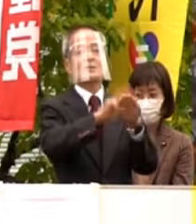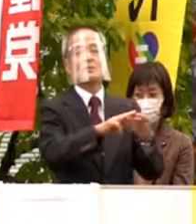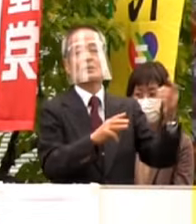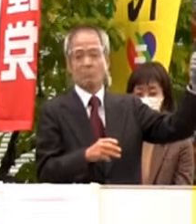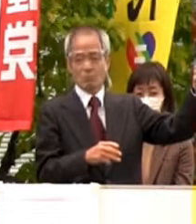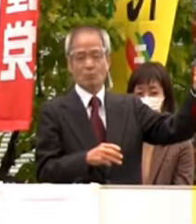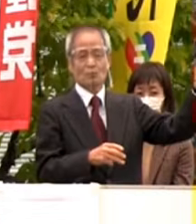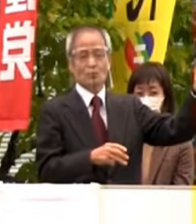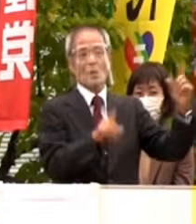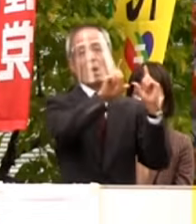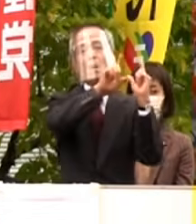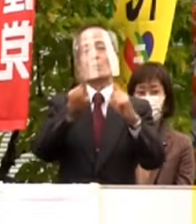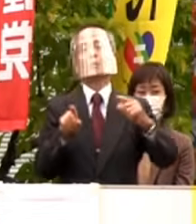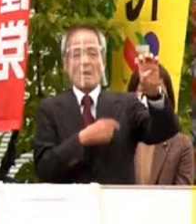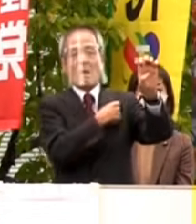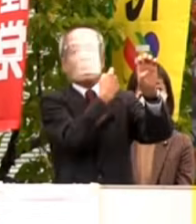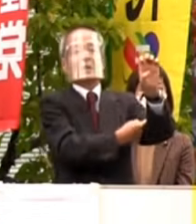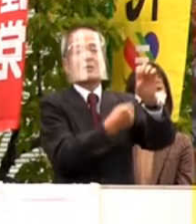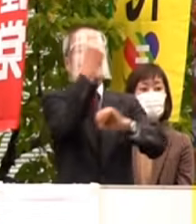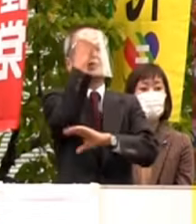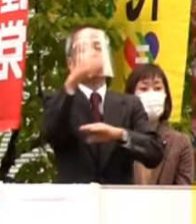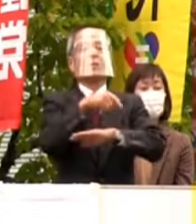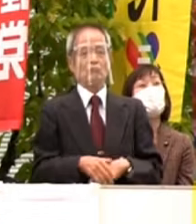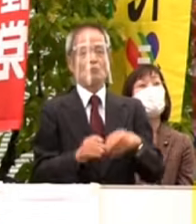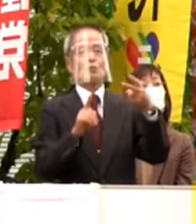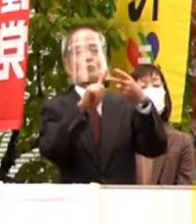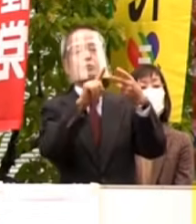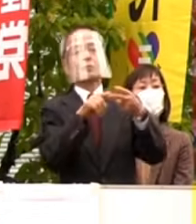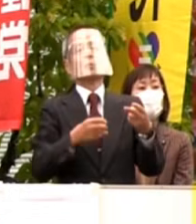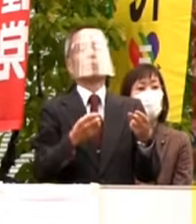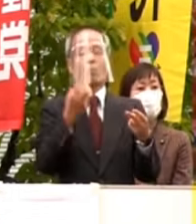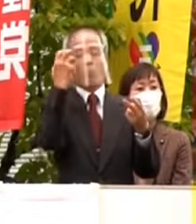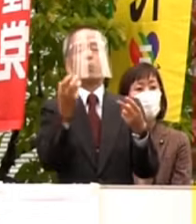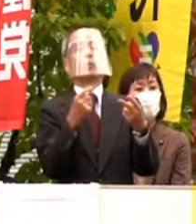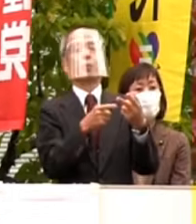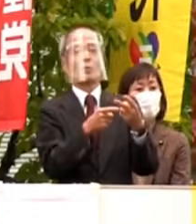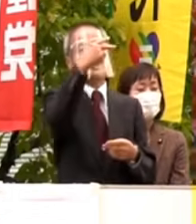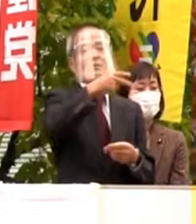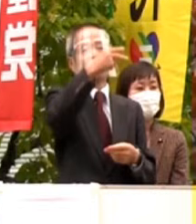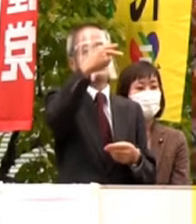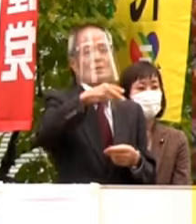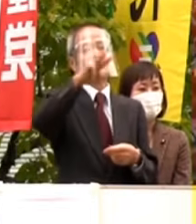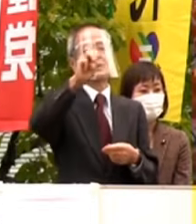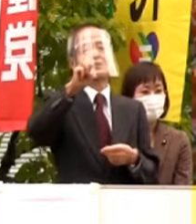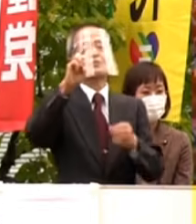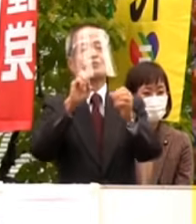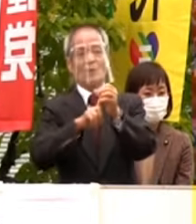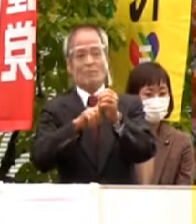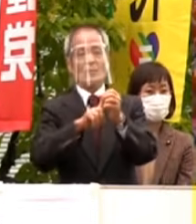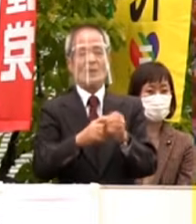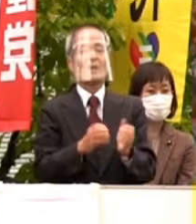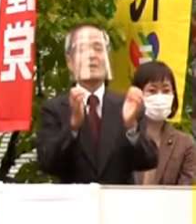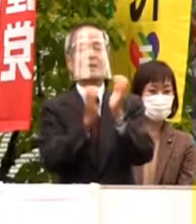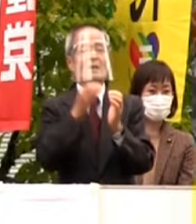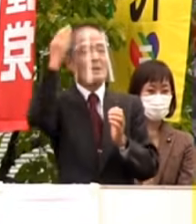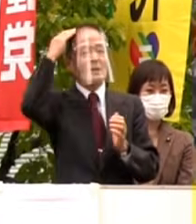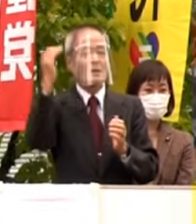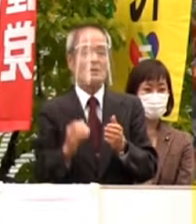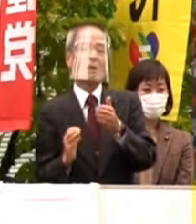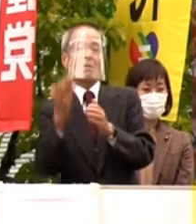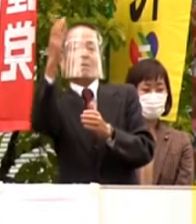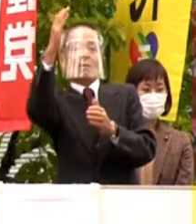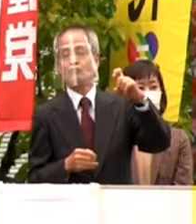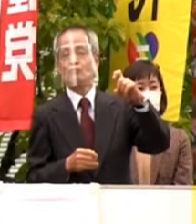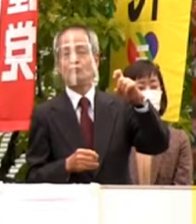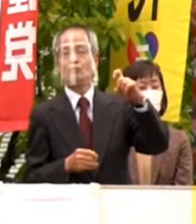したエネルギー基本計画。二つ驚いた。2030年の石炭火力の比率、